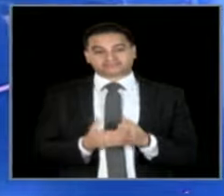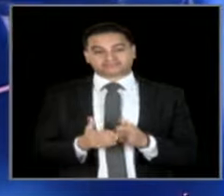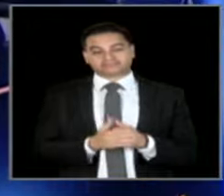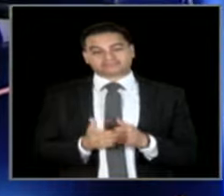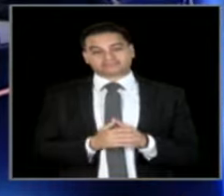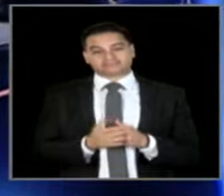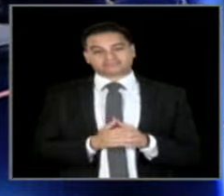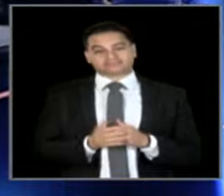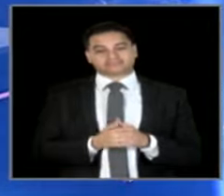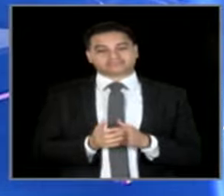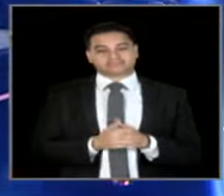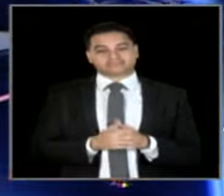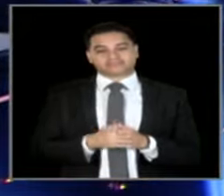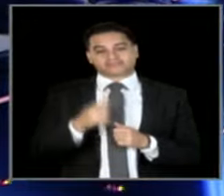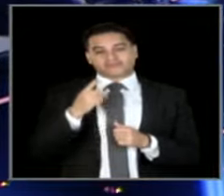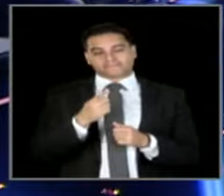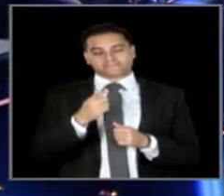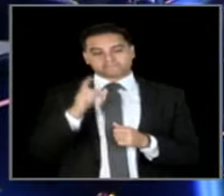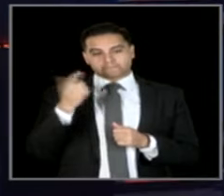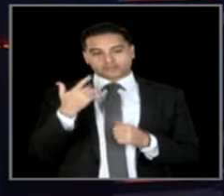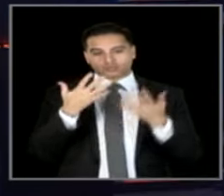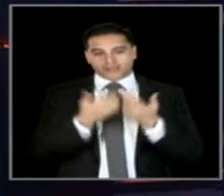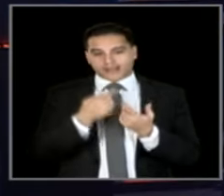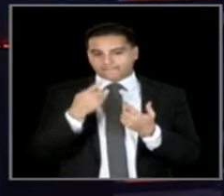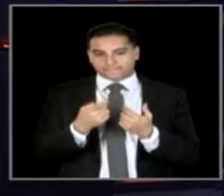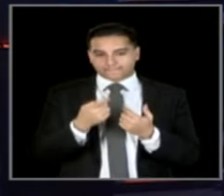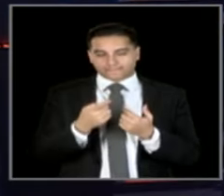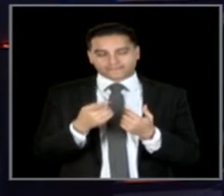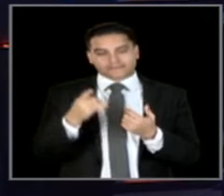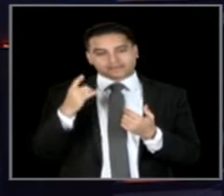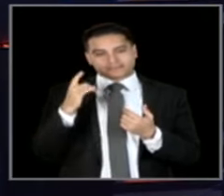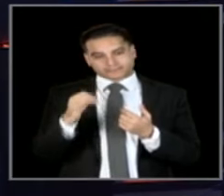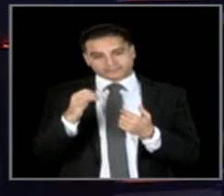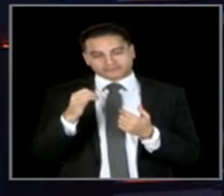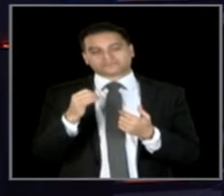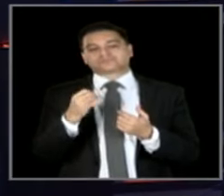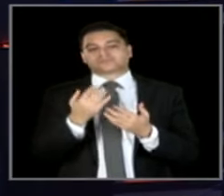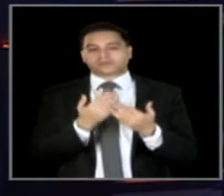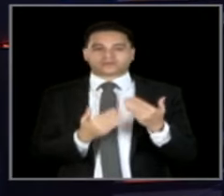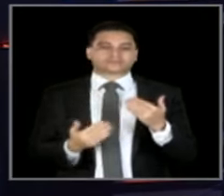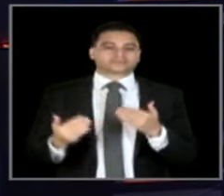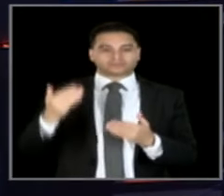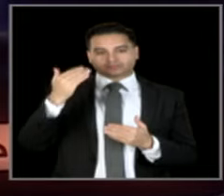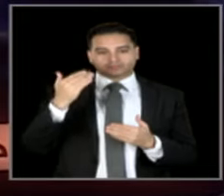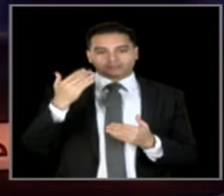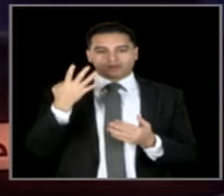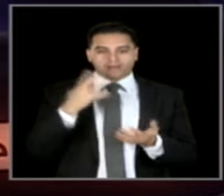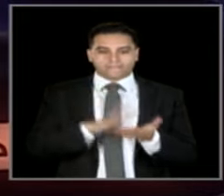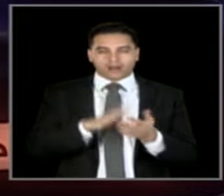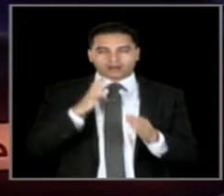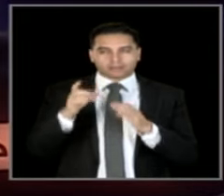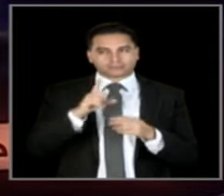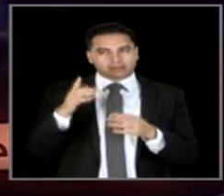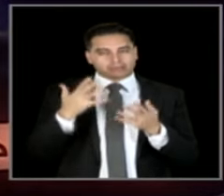اتغيرت ايه كنتوا كام كنا 50 50 واربع اجابات